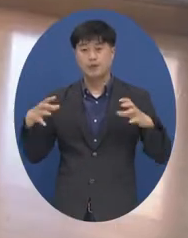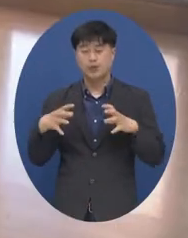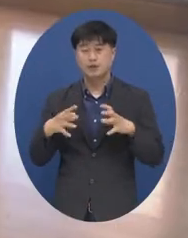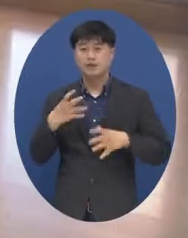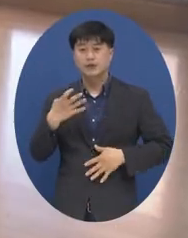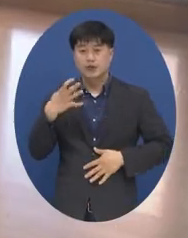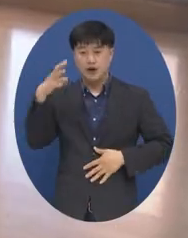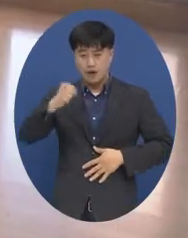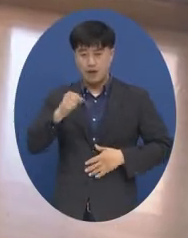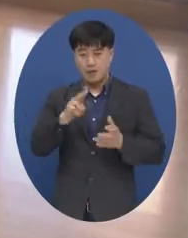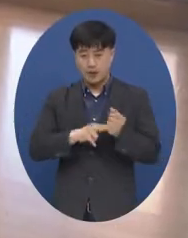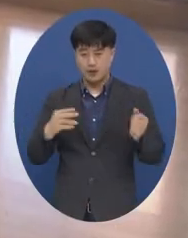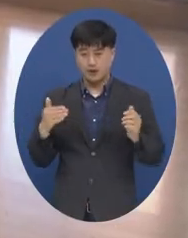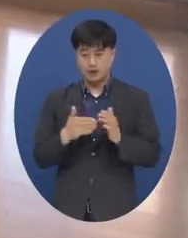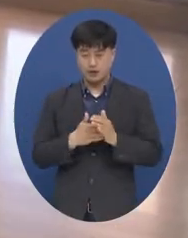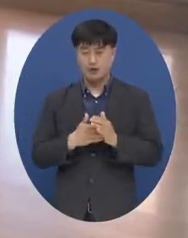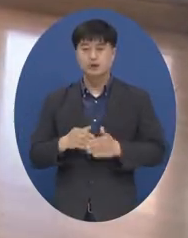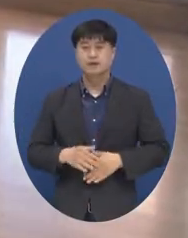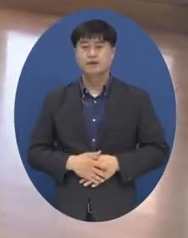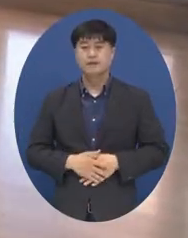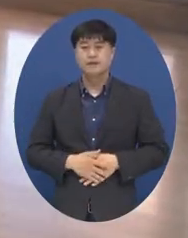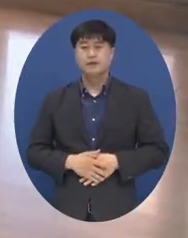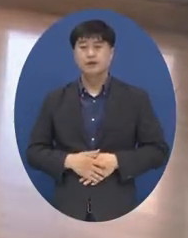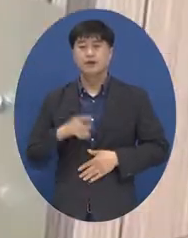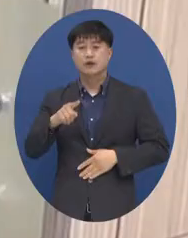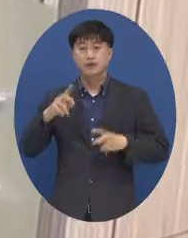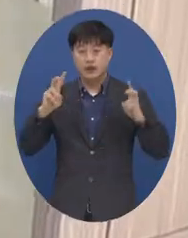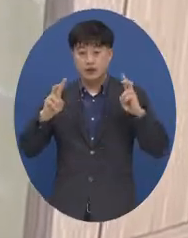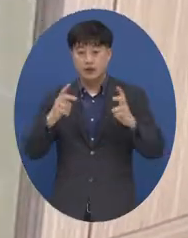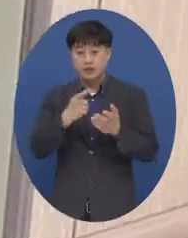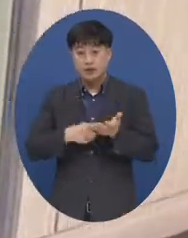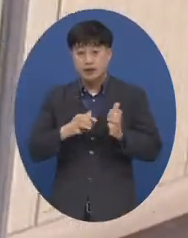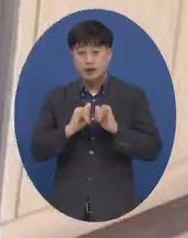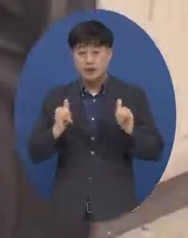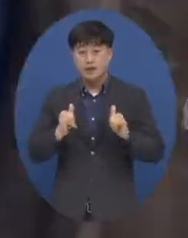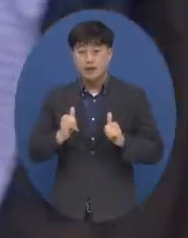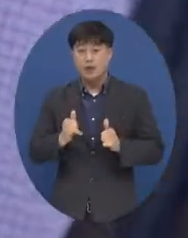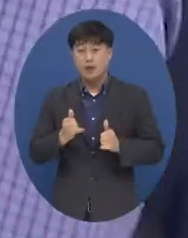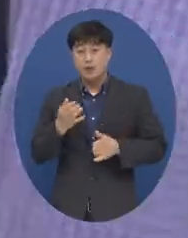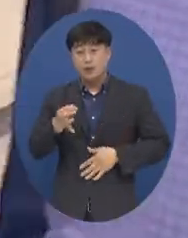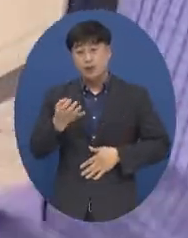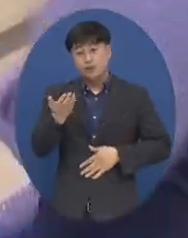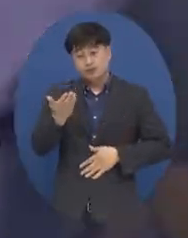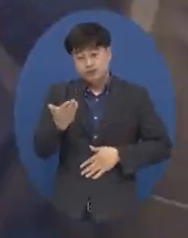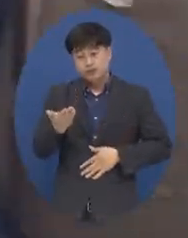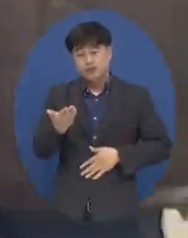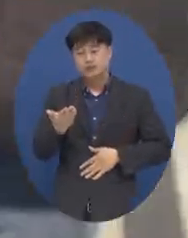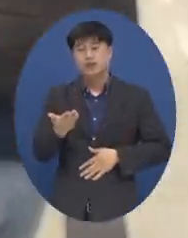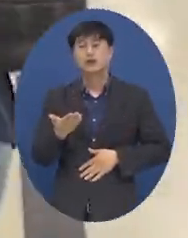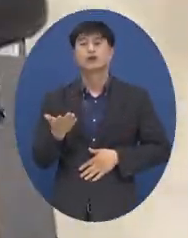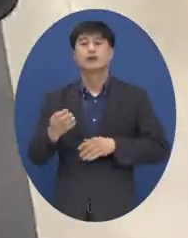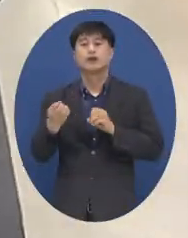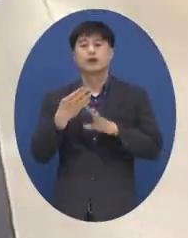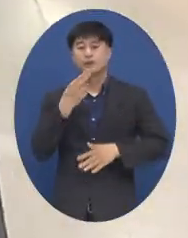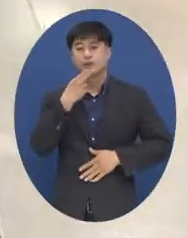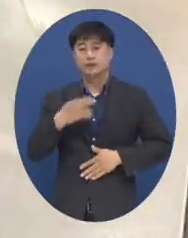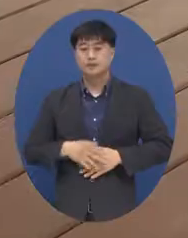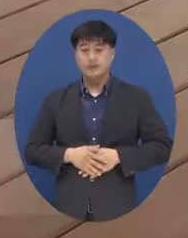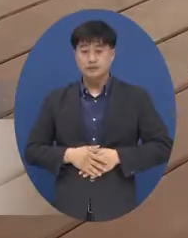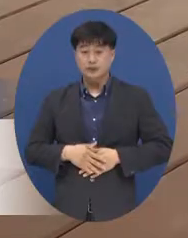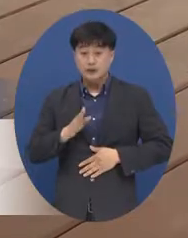모집하고 14억 원 상당의 매출을 냈습니다. 또한 이들 업체는 피해자들이 환불을 요청해도 응하지 않았습니다.